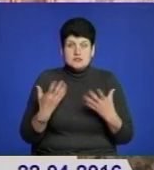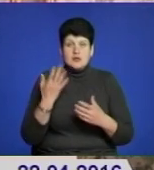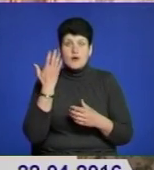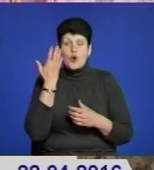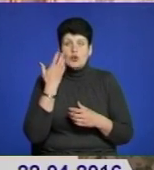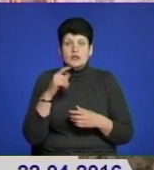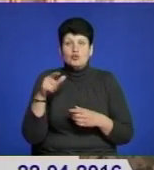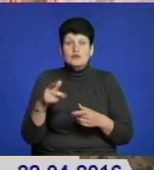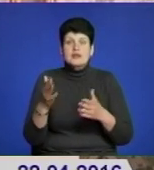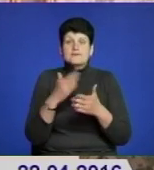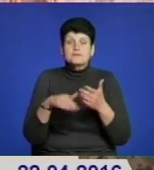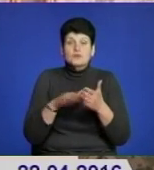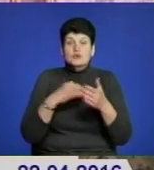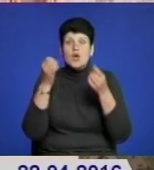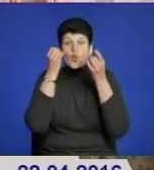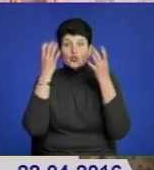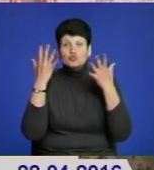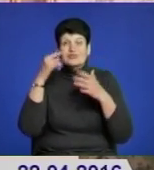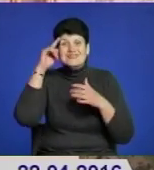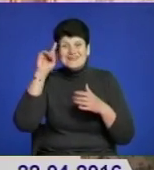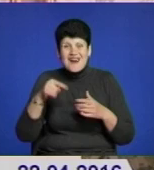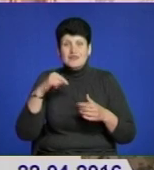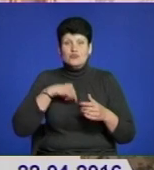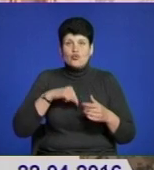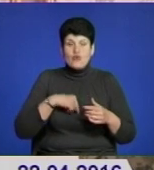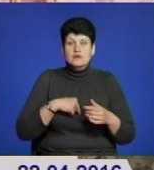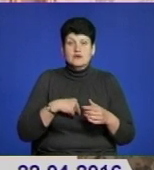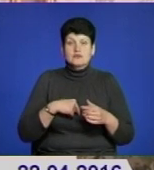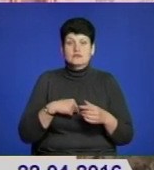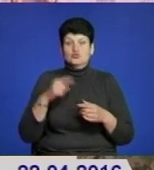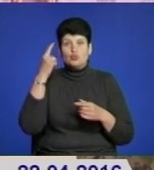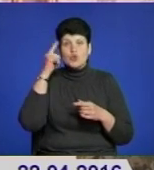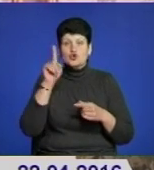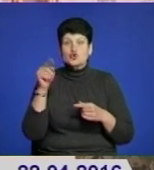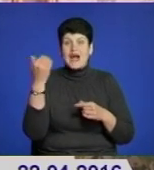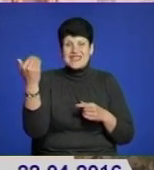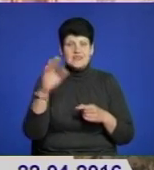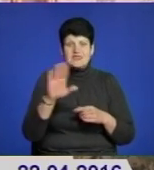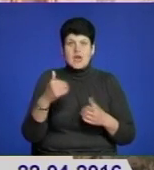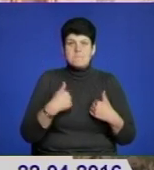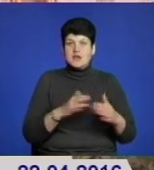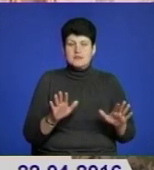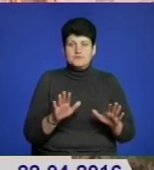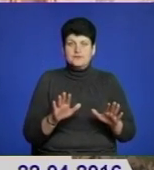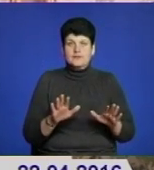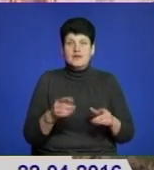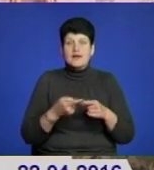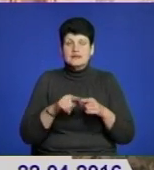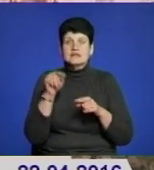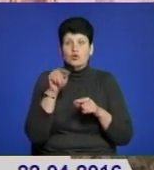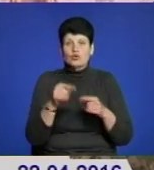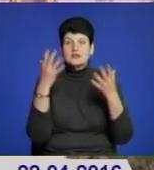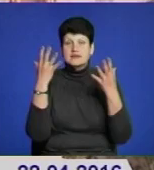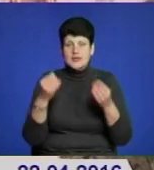из-за отсутствия культуры, знаний, духовности почему-то считают, что они не мы. Вот. Поэтому вот в такой день, да,